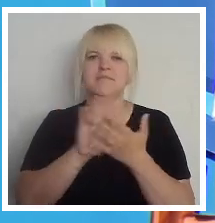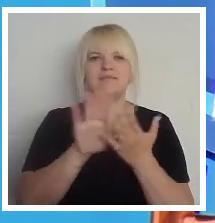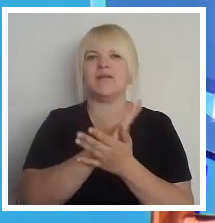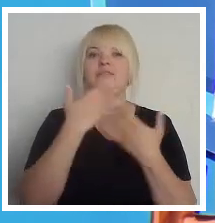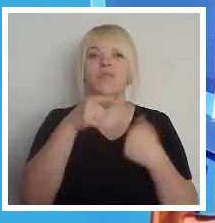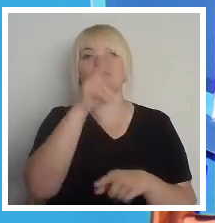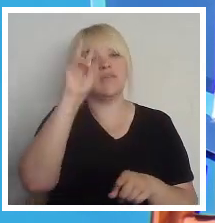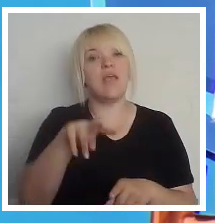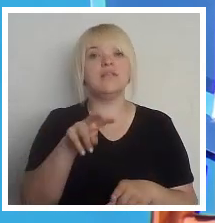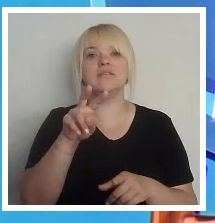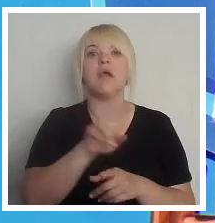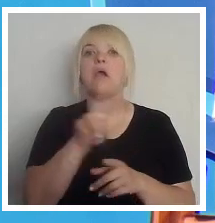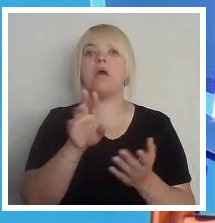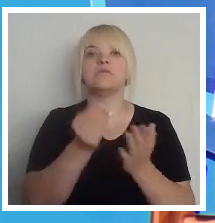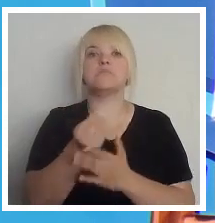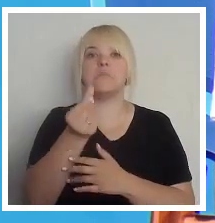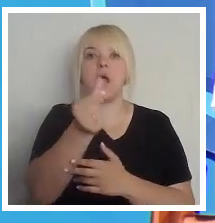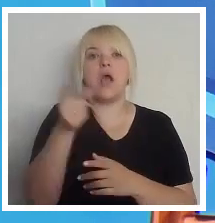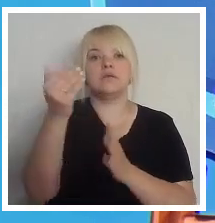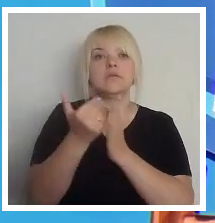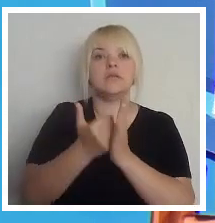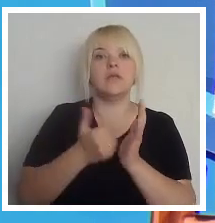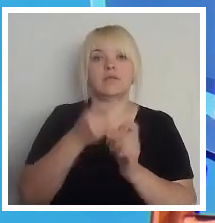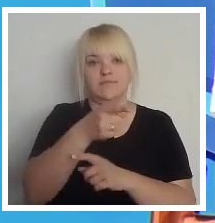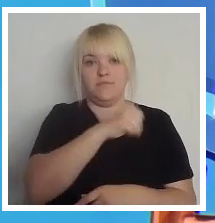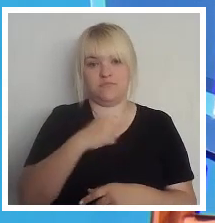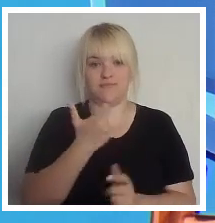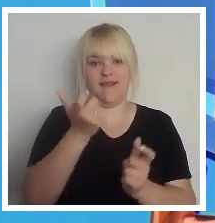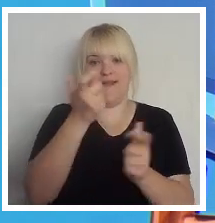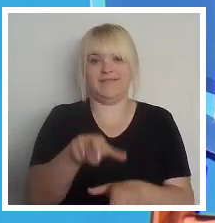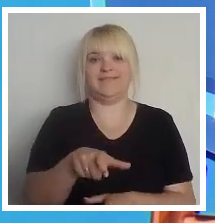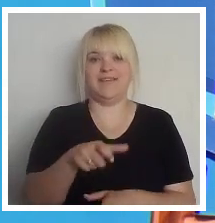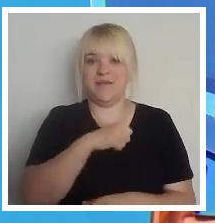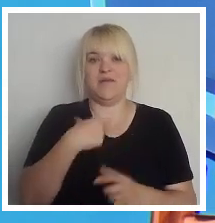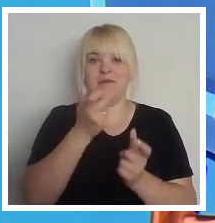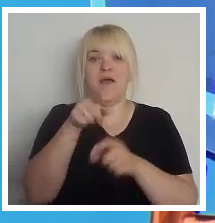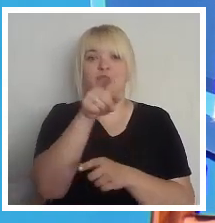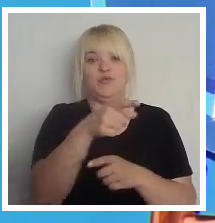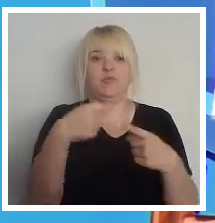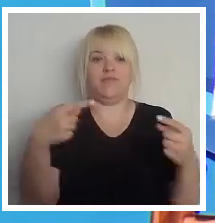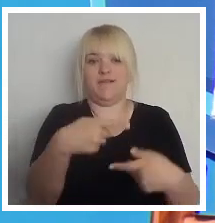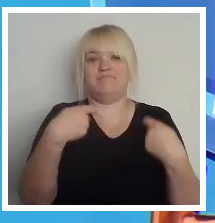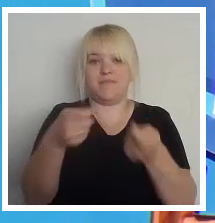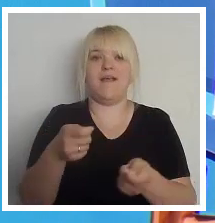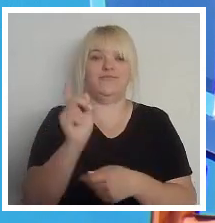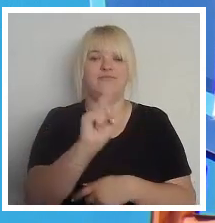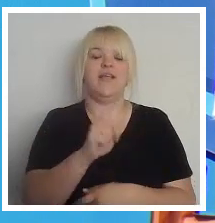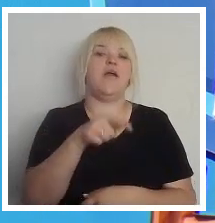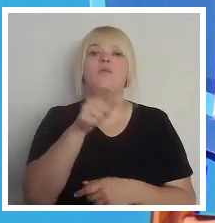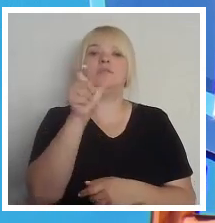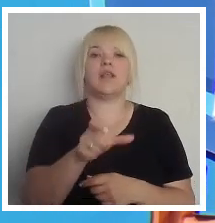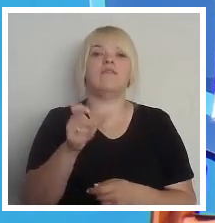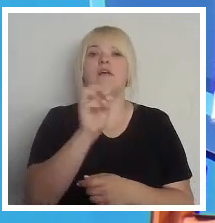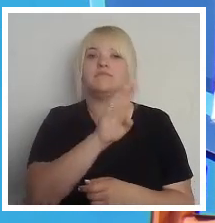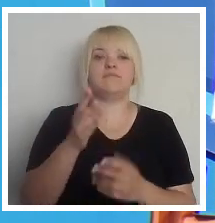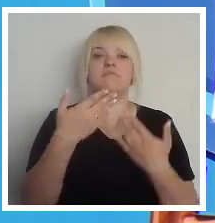maksā, teiksim, kas apmaksā to saturu, tad tas esi tu, tu esi tā prece, kas tiek pārdota. Un cilvēki, kas iet soctīklos, viņi ir tā